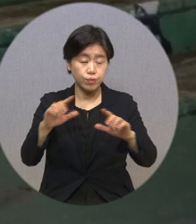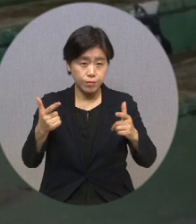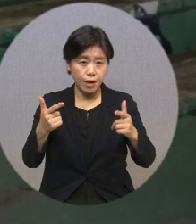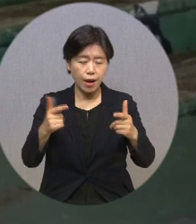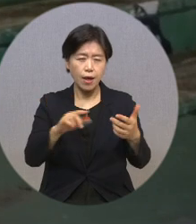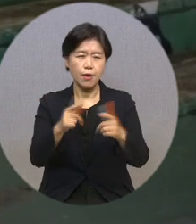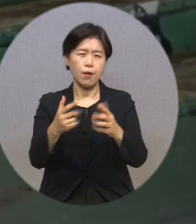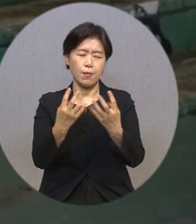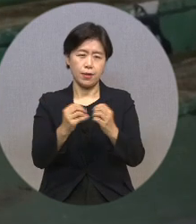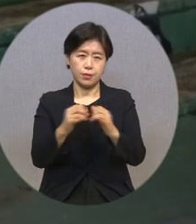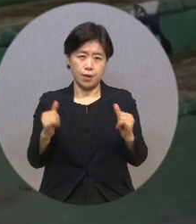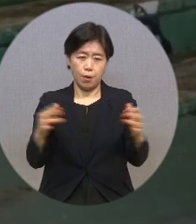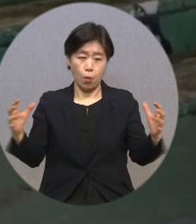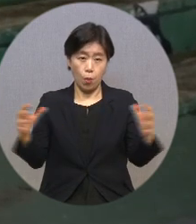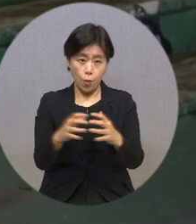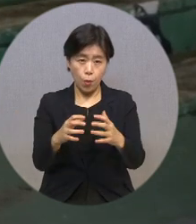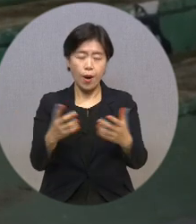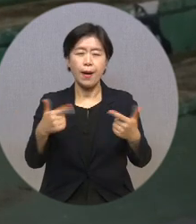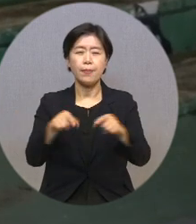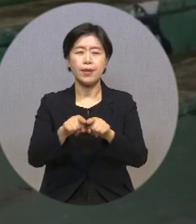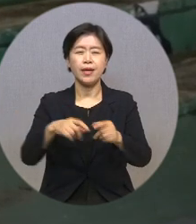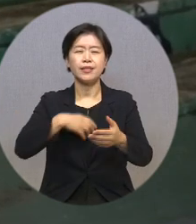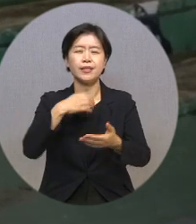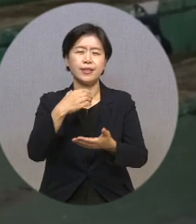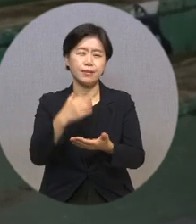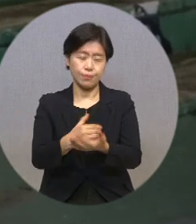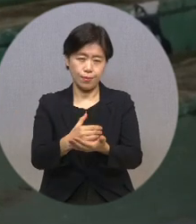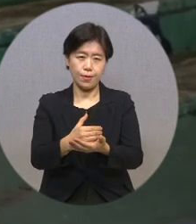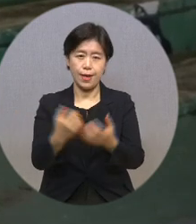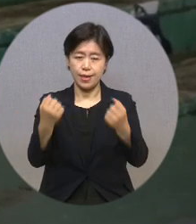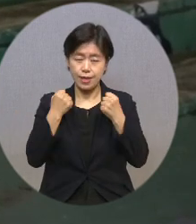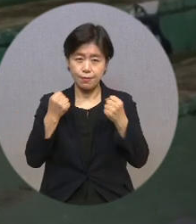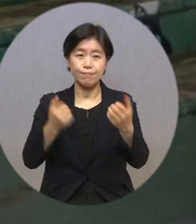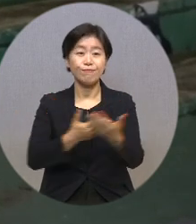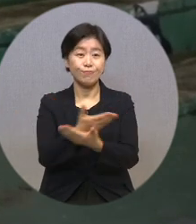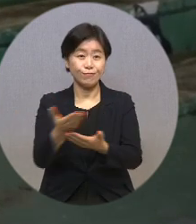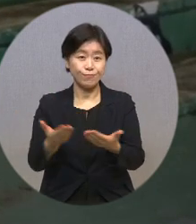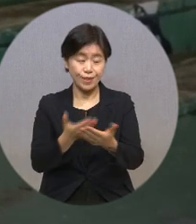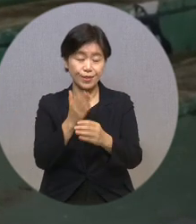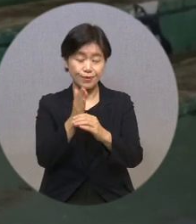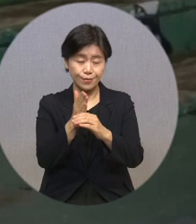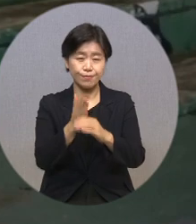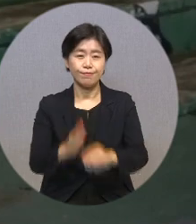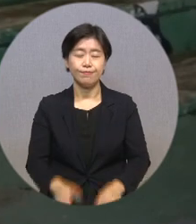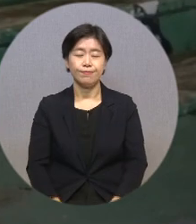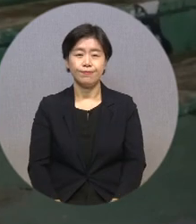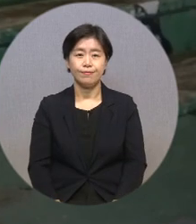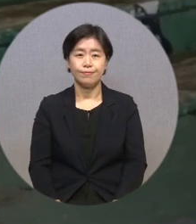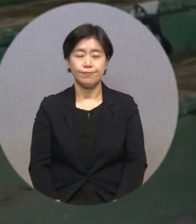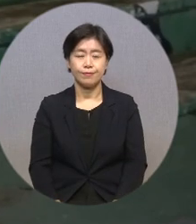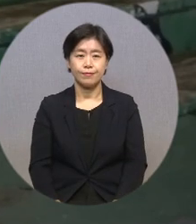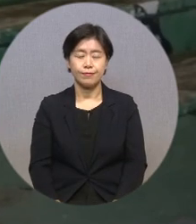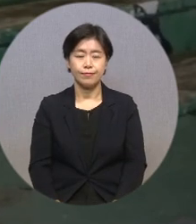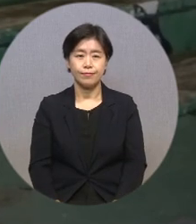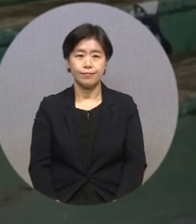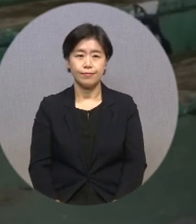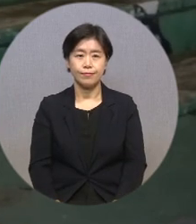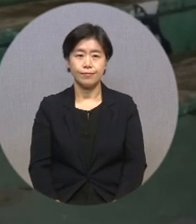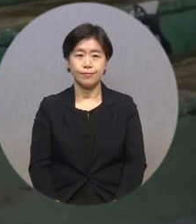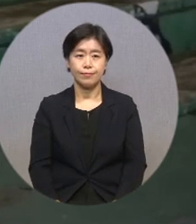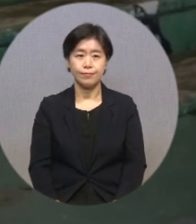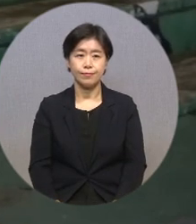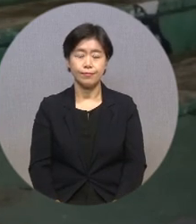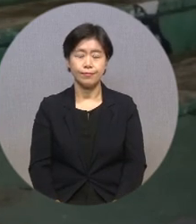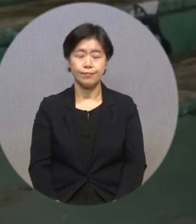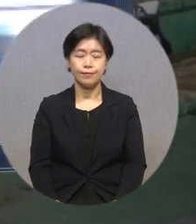계층의 대중들에게 큰 감동과 에너지를 선사하고 있습니다. 복지TV 전북방송 장유진입니다.